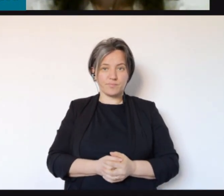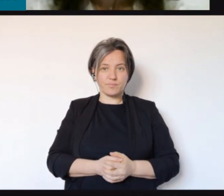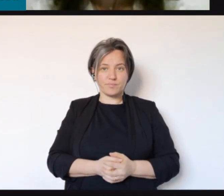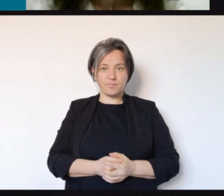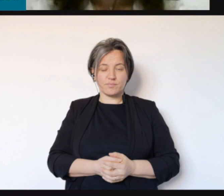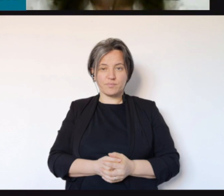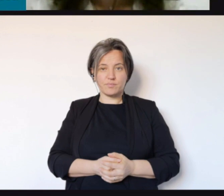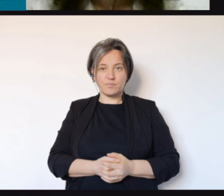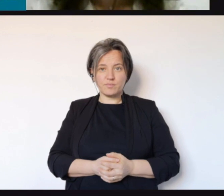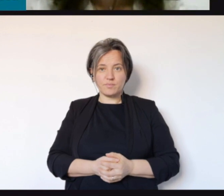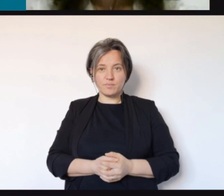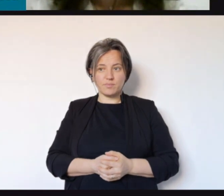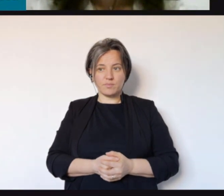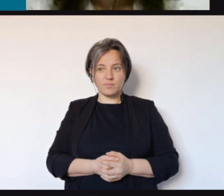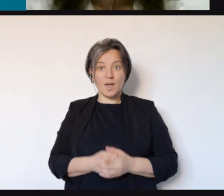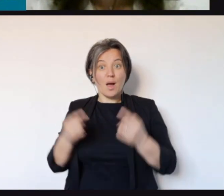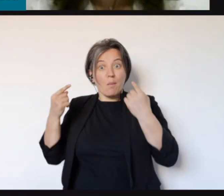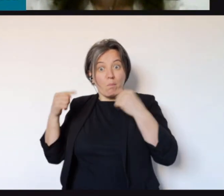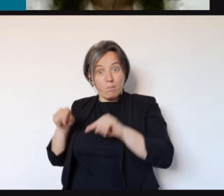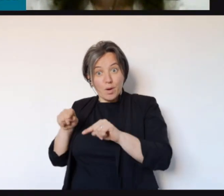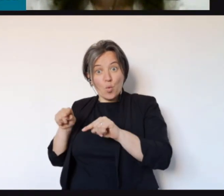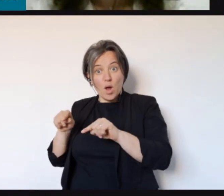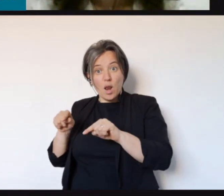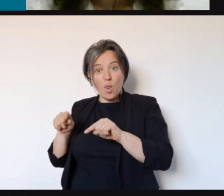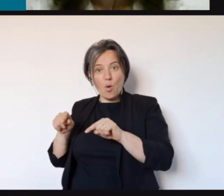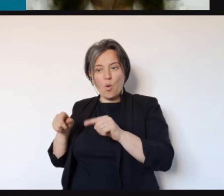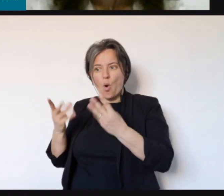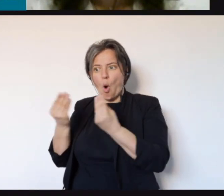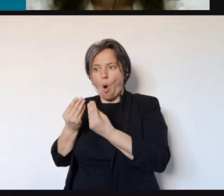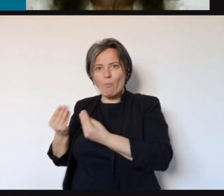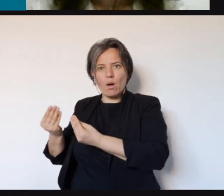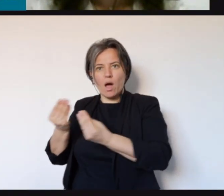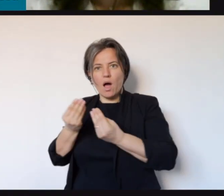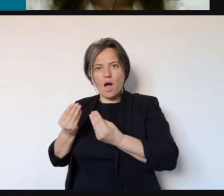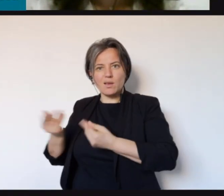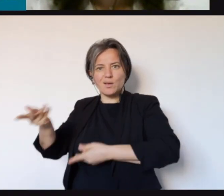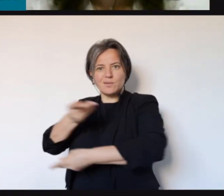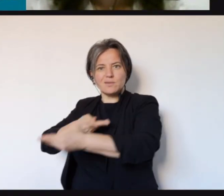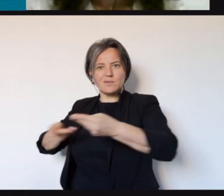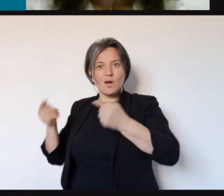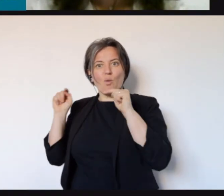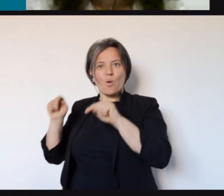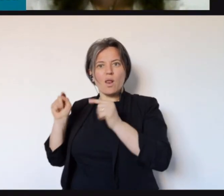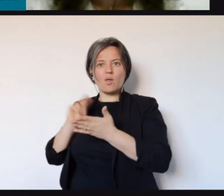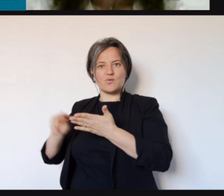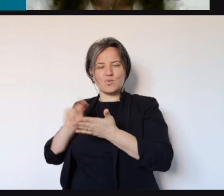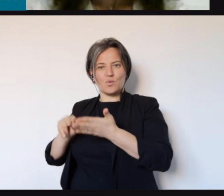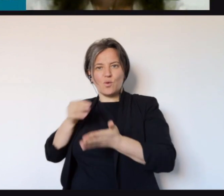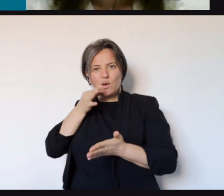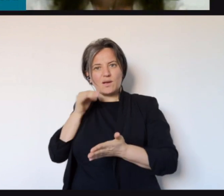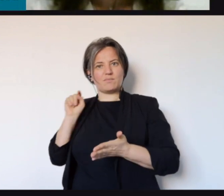tra i vari ragazzi. Quello fa scuola. La scuola è anche